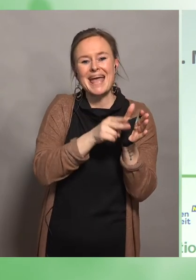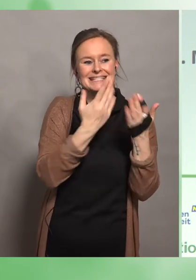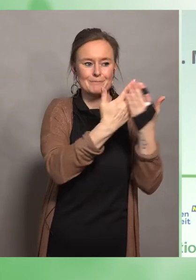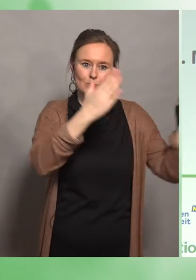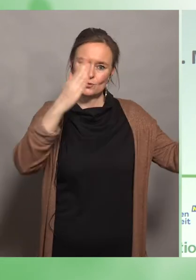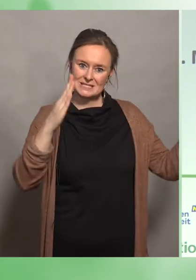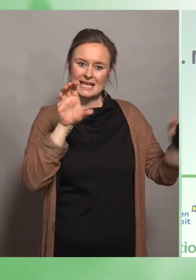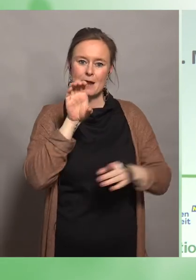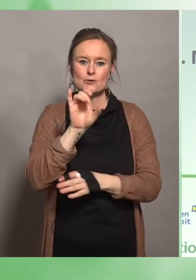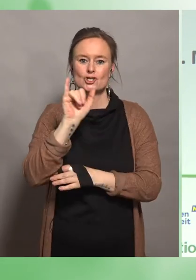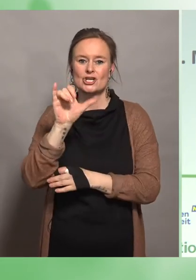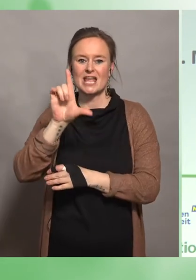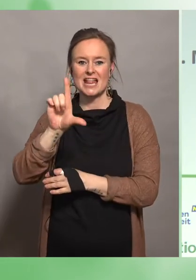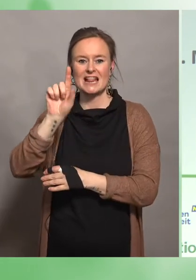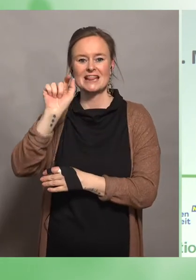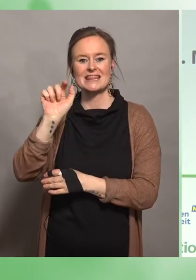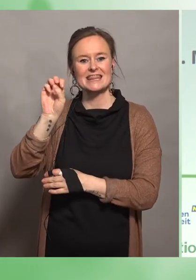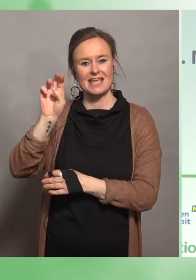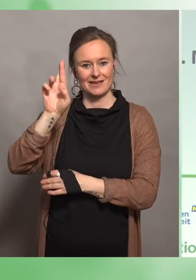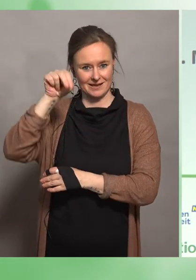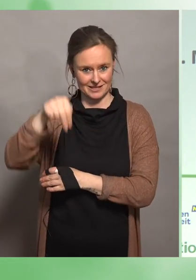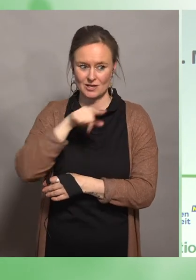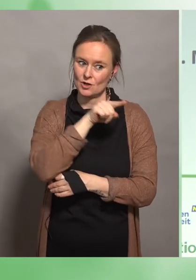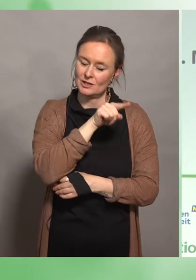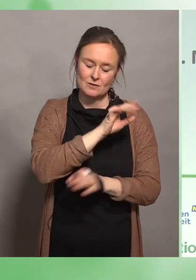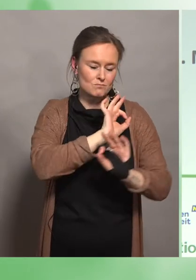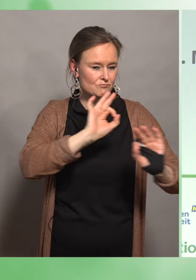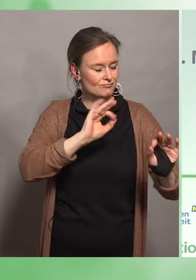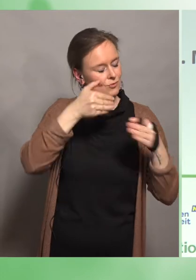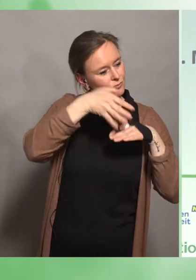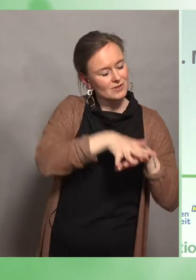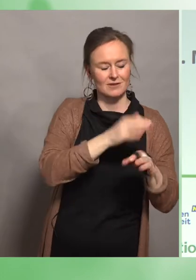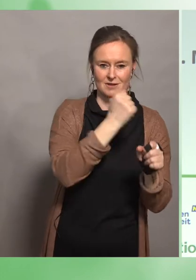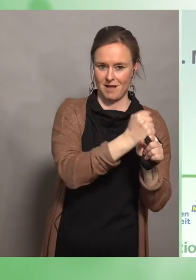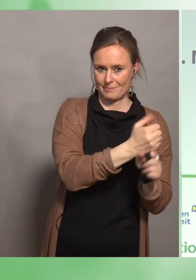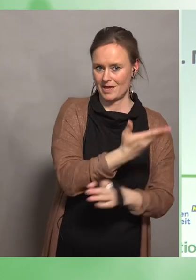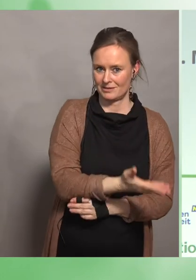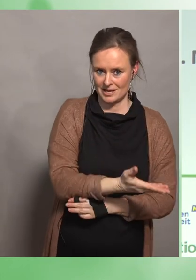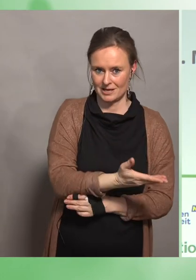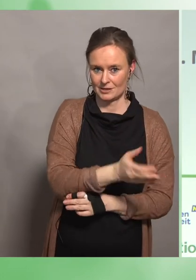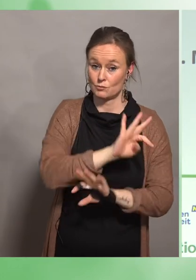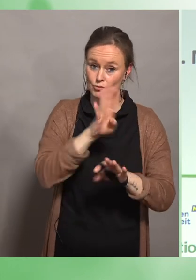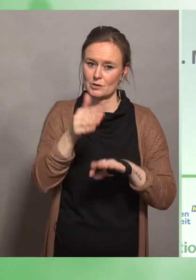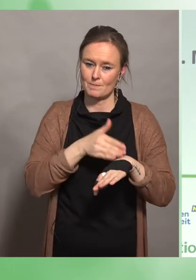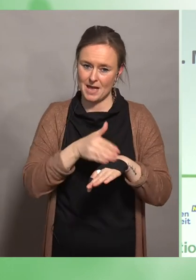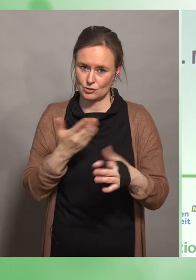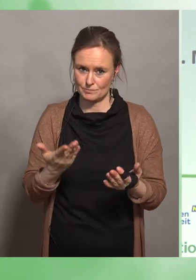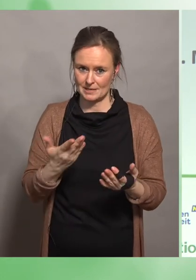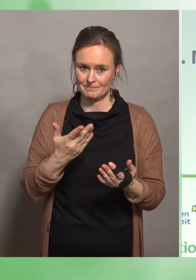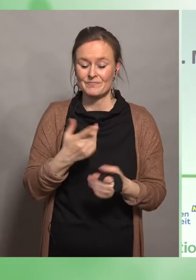der jetzt dort wirklich Furore macht. Ein wunderschönes Beispiel dafür. Wir haben in der Mensch und Arbeit